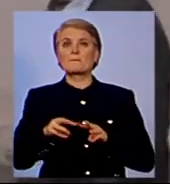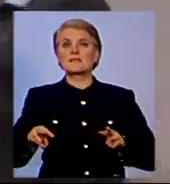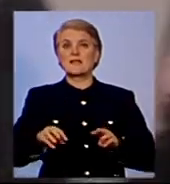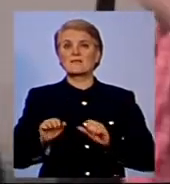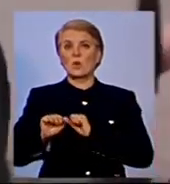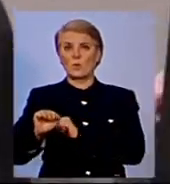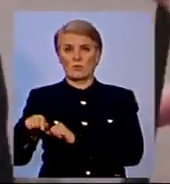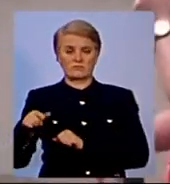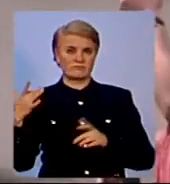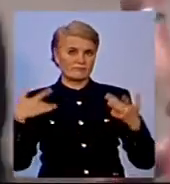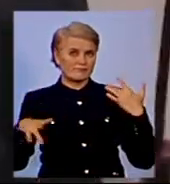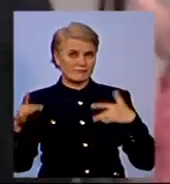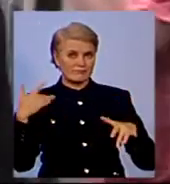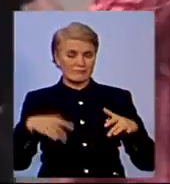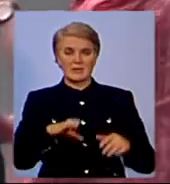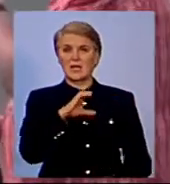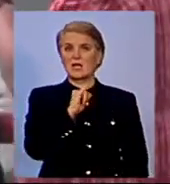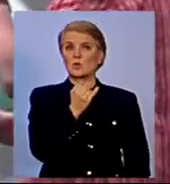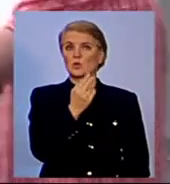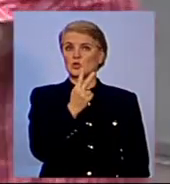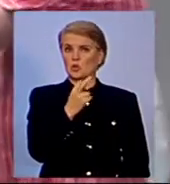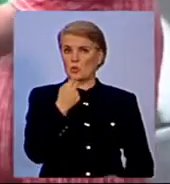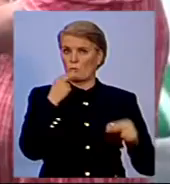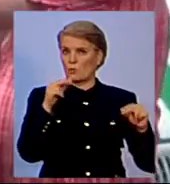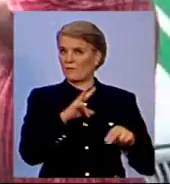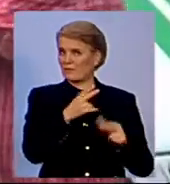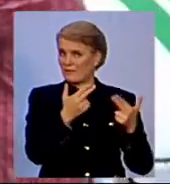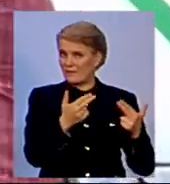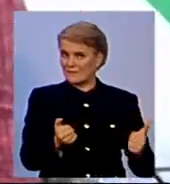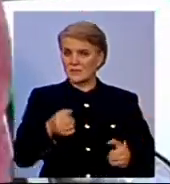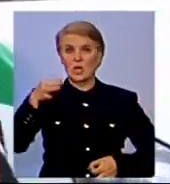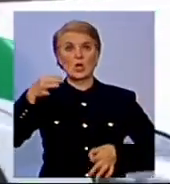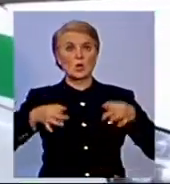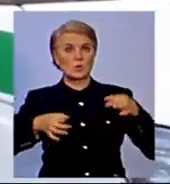заперечили. Сам Сущенко своєї провини не визнав. Суд над ним тривав 3 місяці.